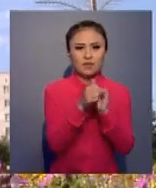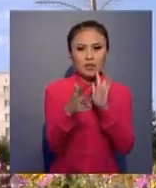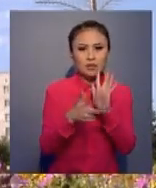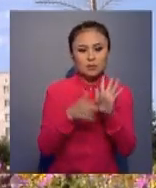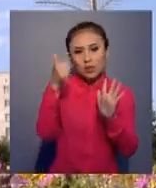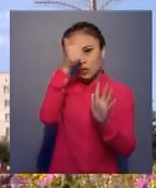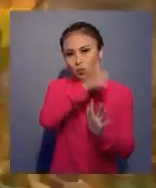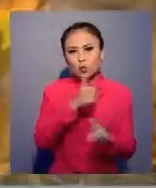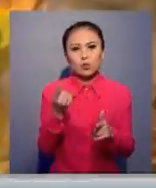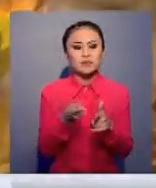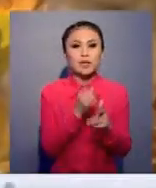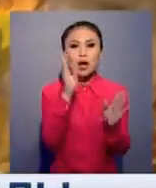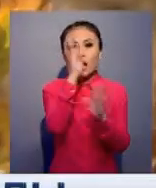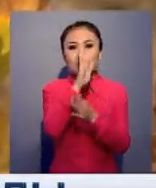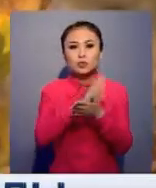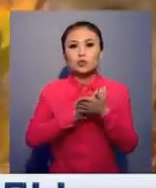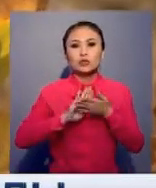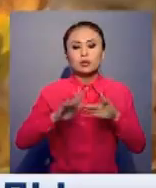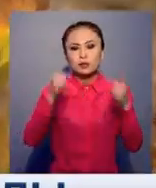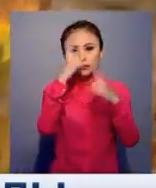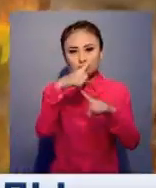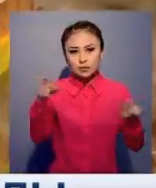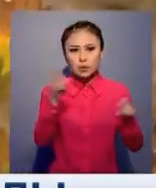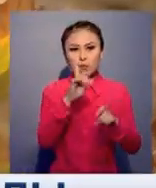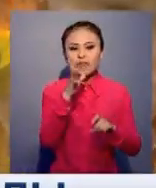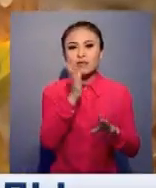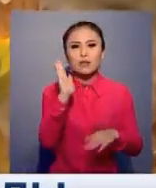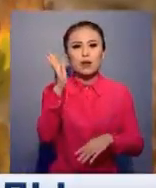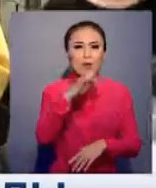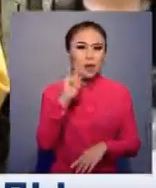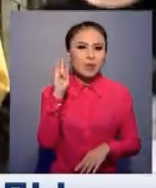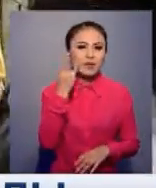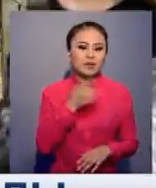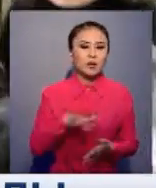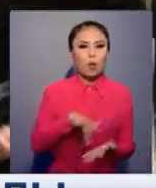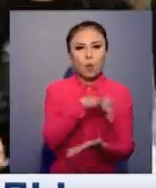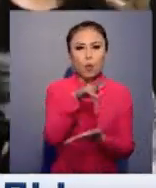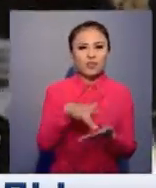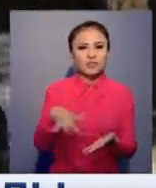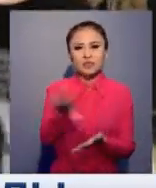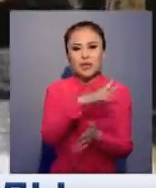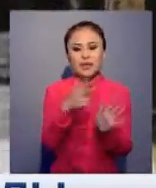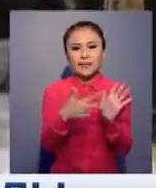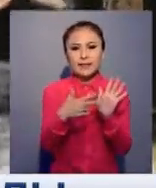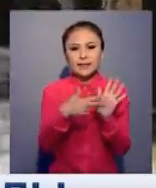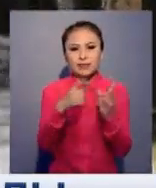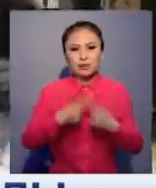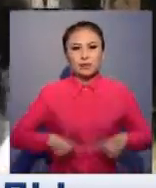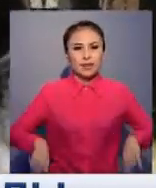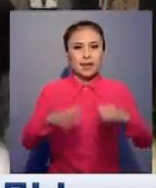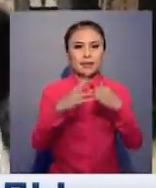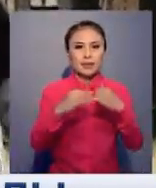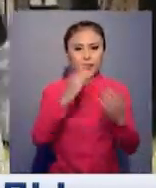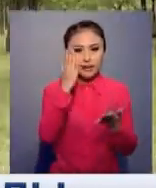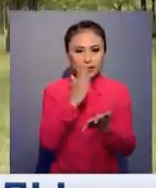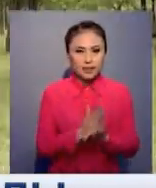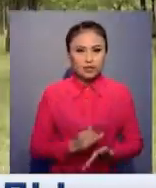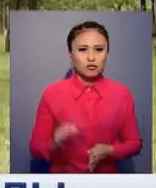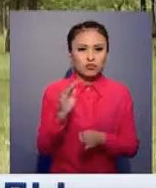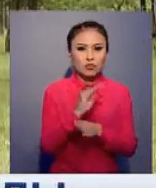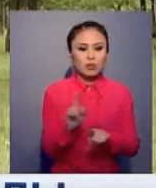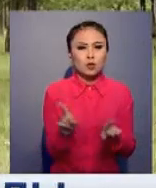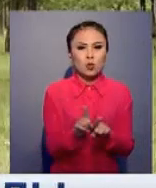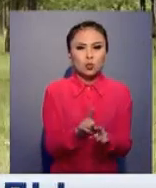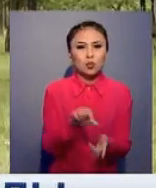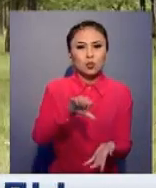Ертіс өңірінде экология жылы болып жарияланды. Алдағы уақытта Павлодар қаласының айналасында 800 гектарлық жасыл белдеу құрылады. Десе де